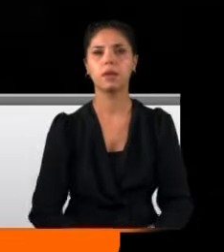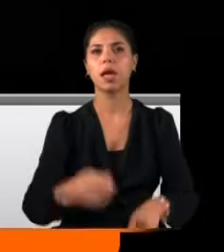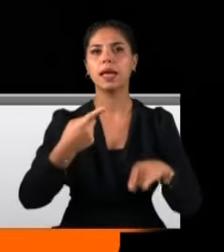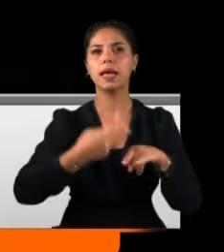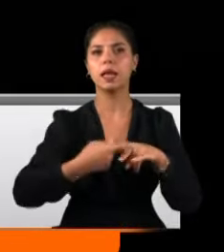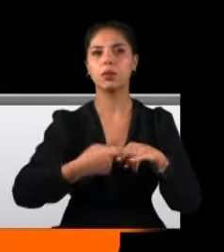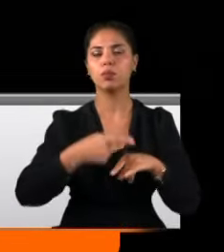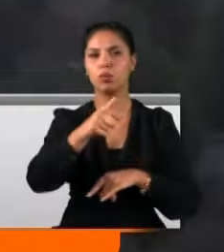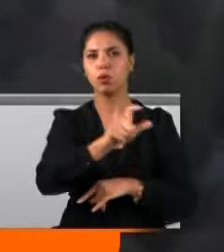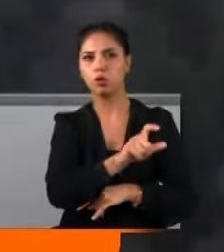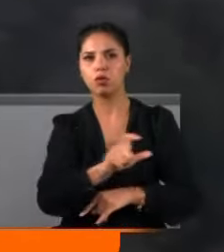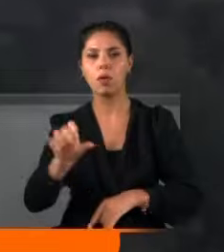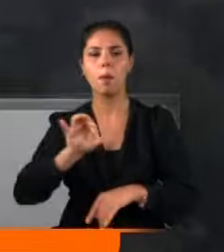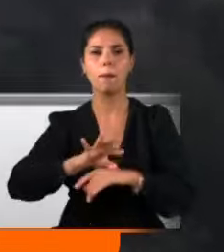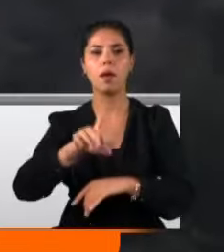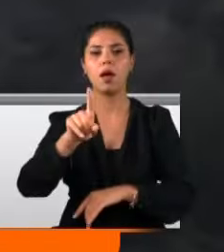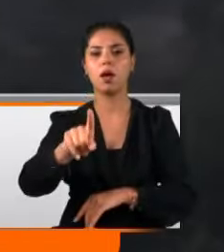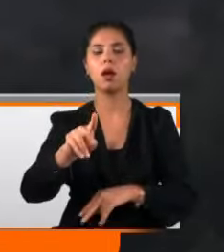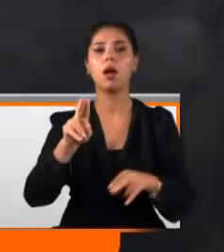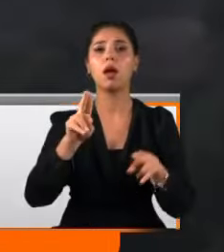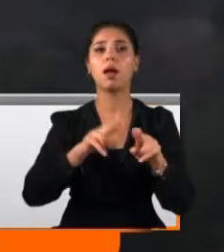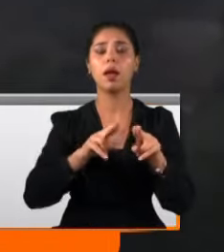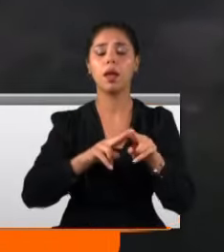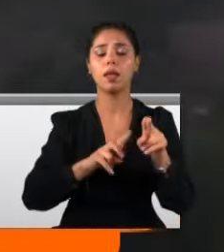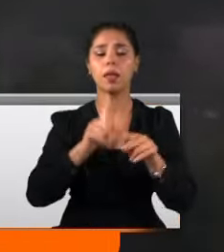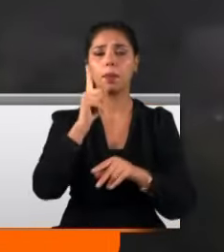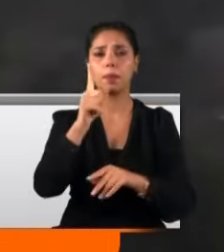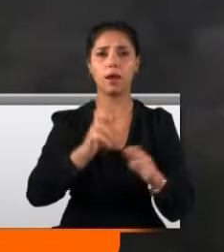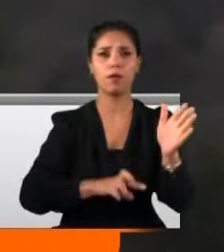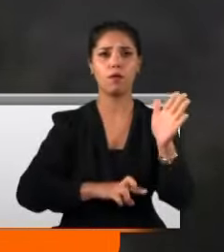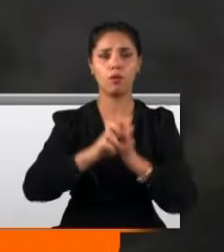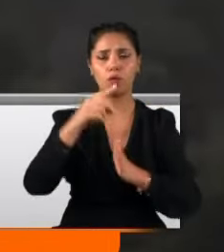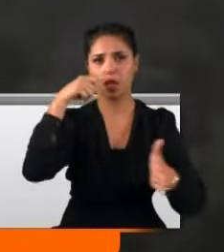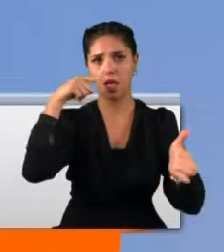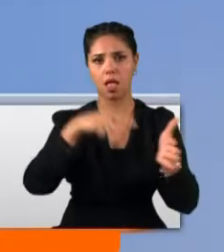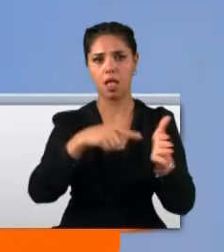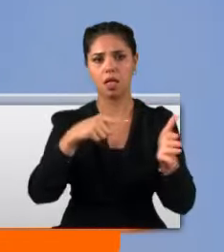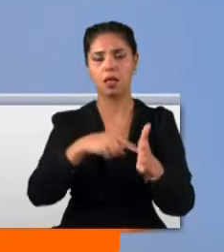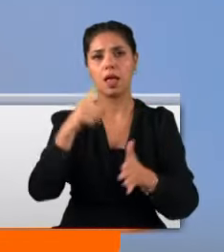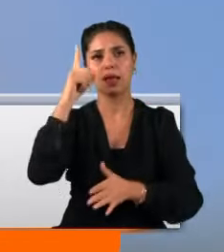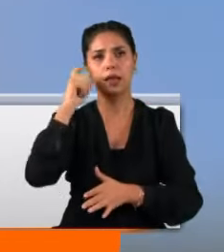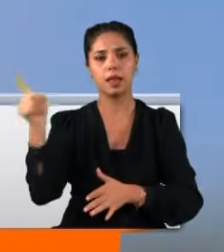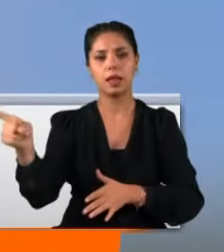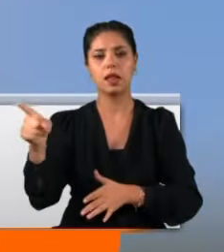Hizbullah'ın misillemesi gecikmedi. Kadir 1 füzesinin hedefi Tel Aviv'deki Mossad karargahıydı.